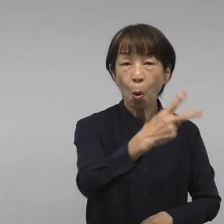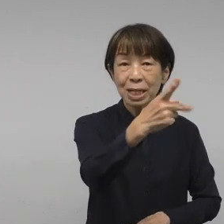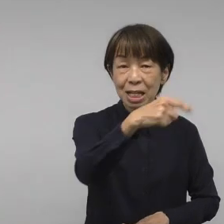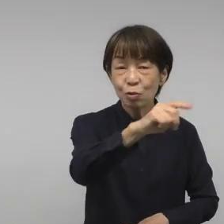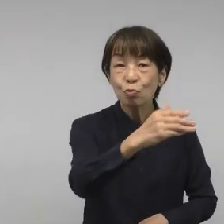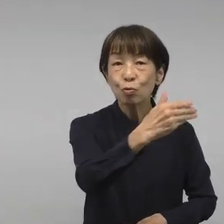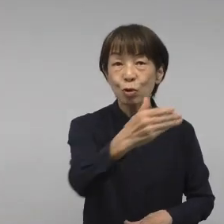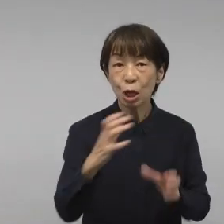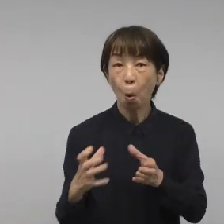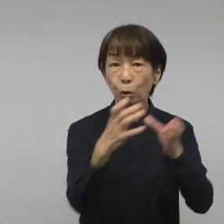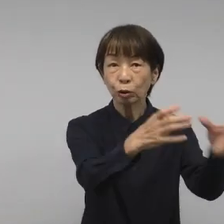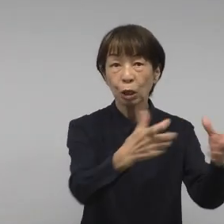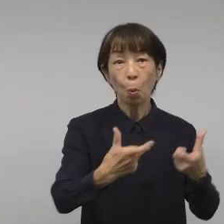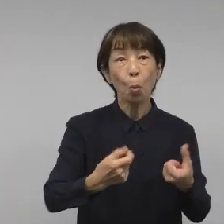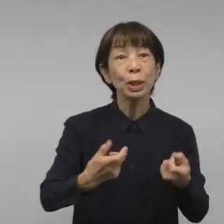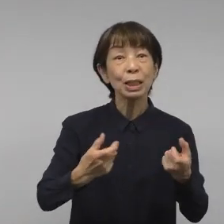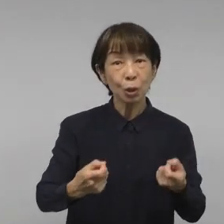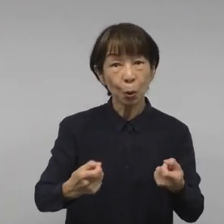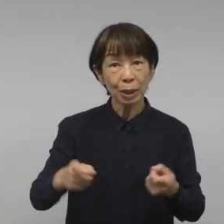にも、